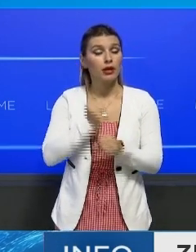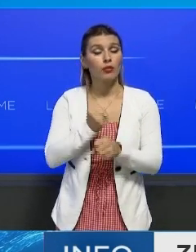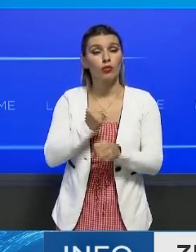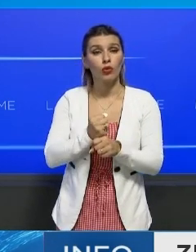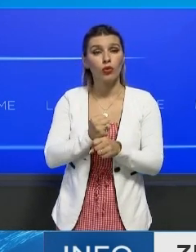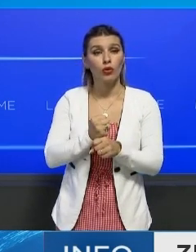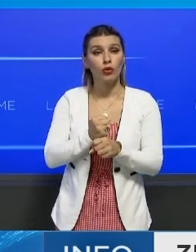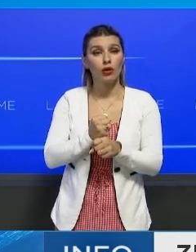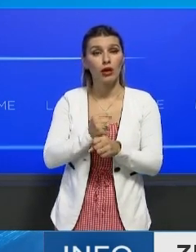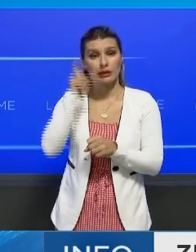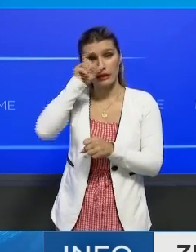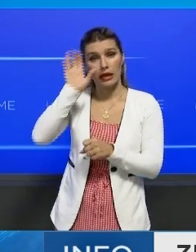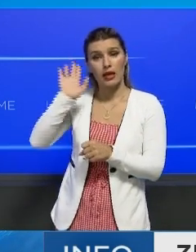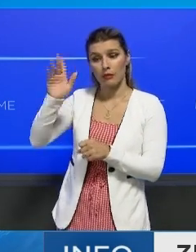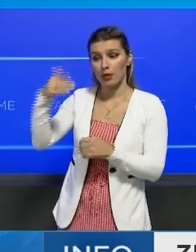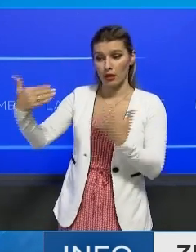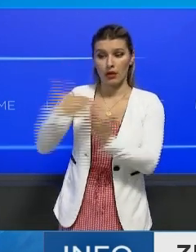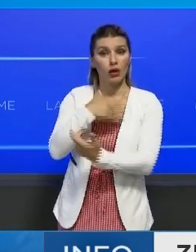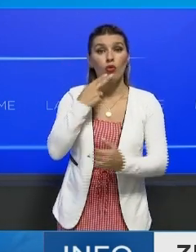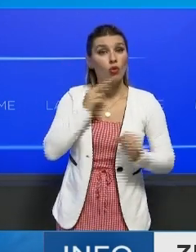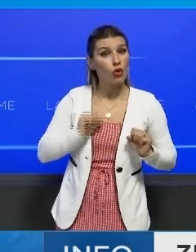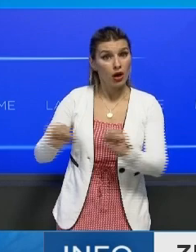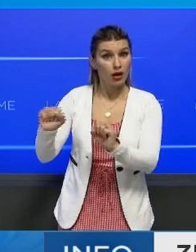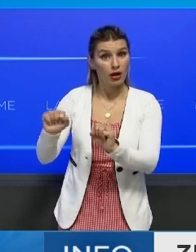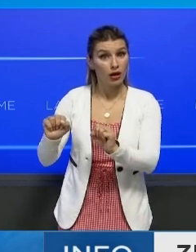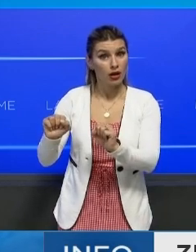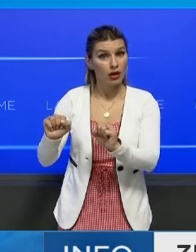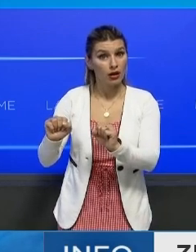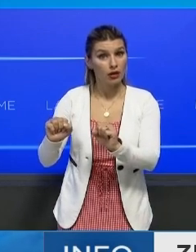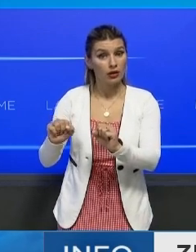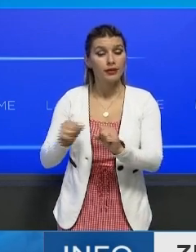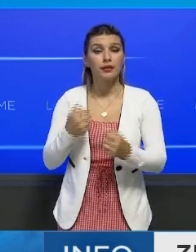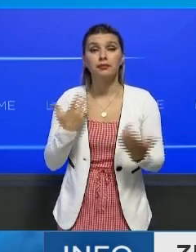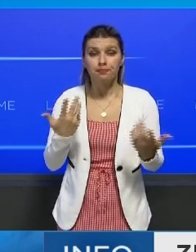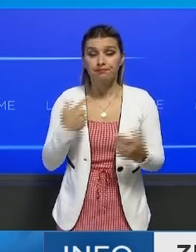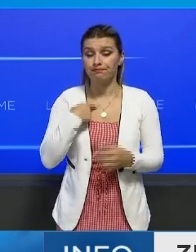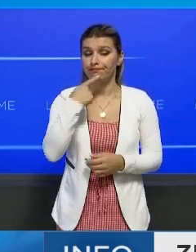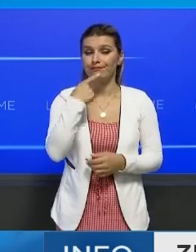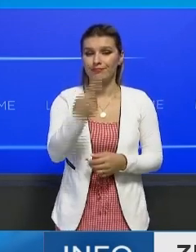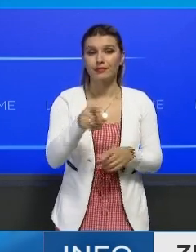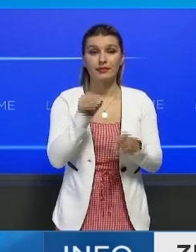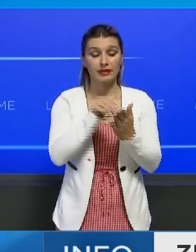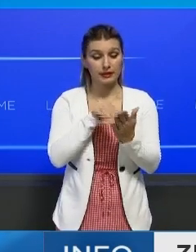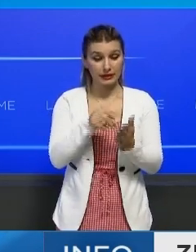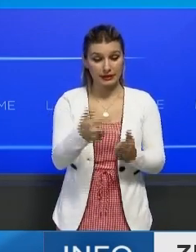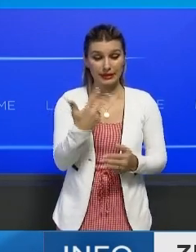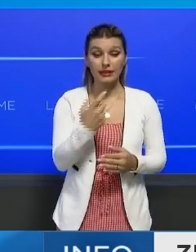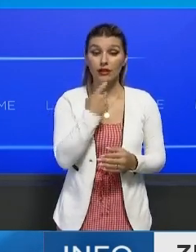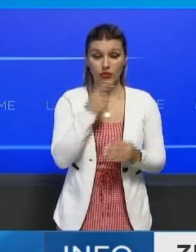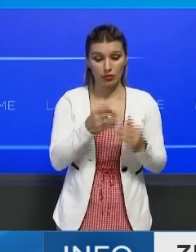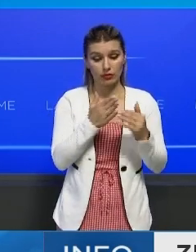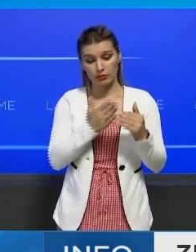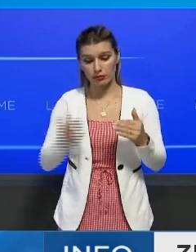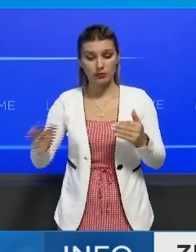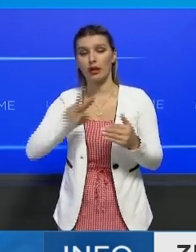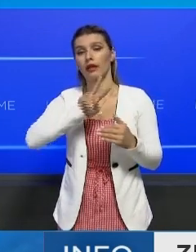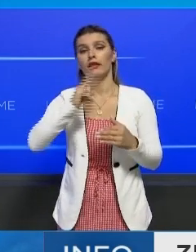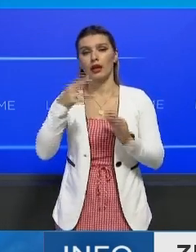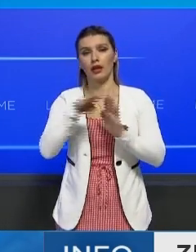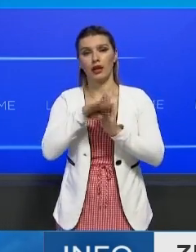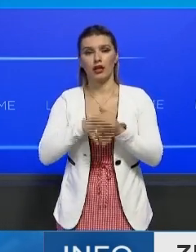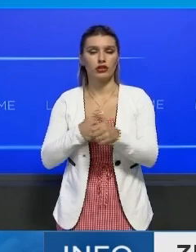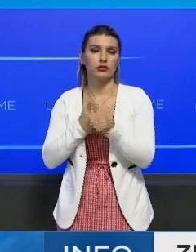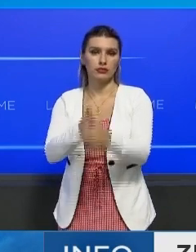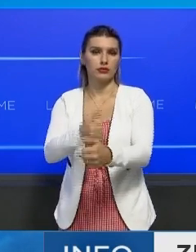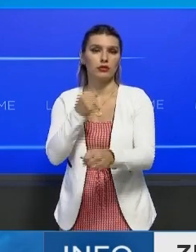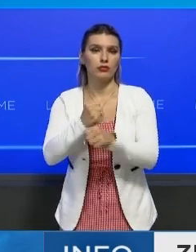Serbisë nuk të qarkulloj brenda teritorit të Republikës së Kosovës? Si që cika dhe me herët, pas kësoj date, natyresht në fuqi do t'jen legislacioni